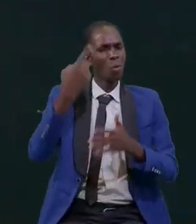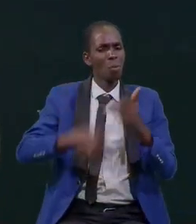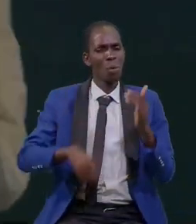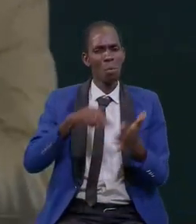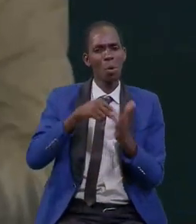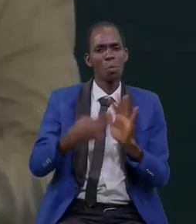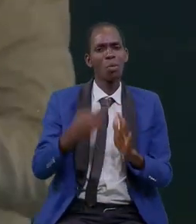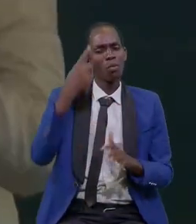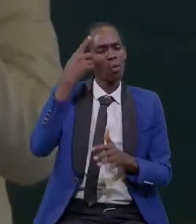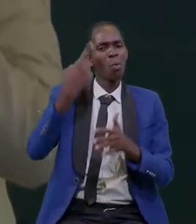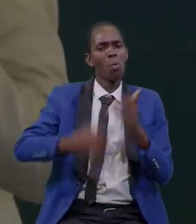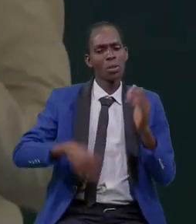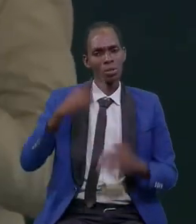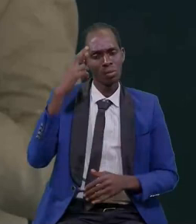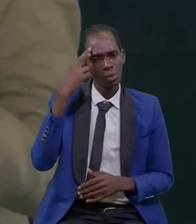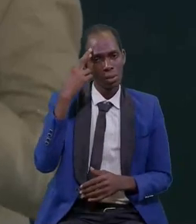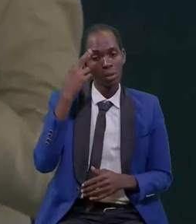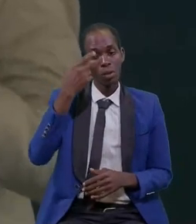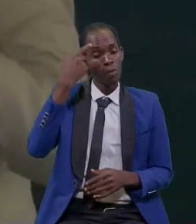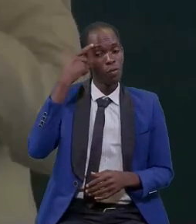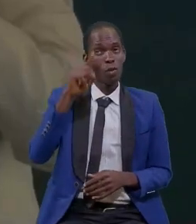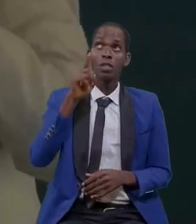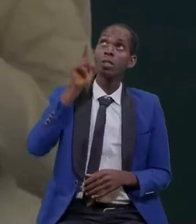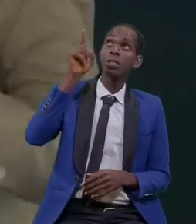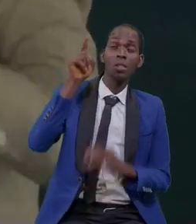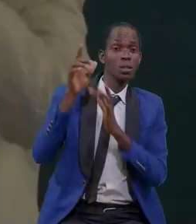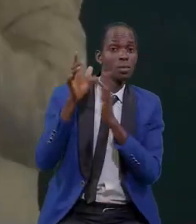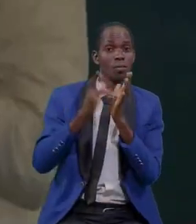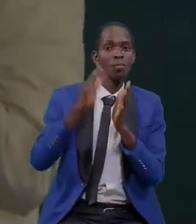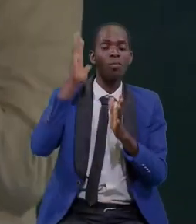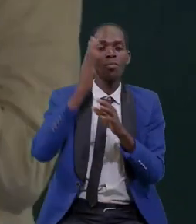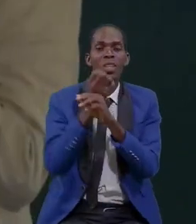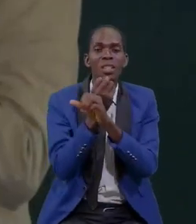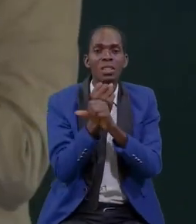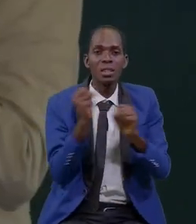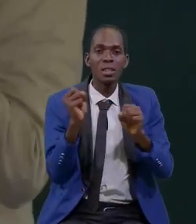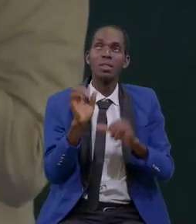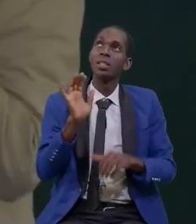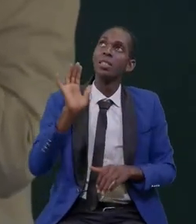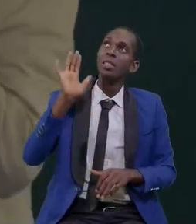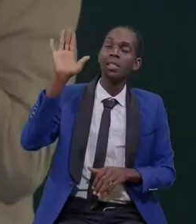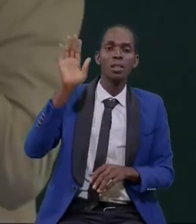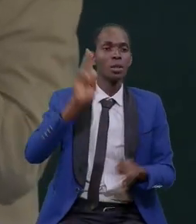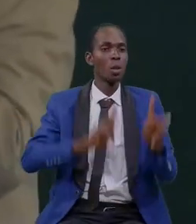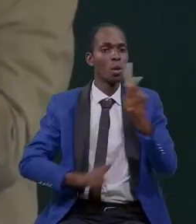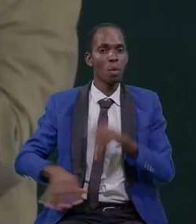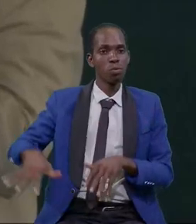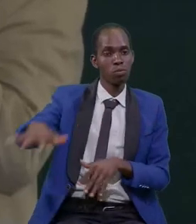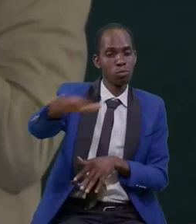qu'il vient faire? C'est lui qui sauvera son peuple de